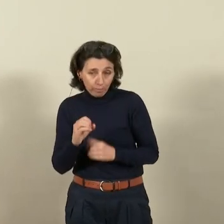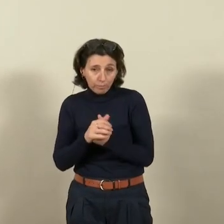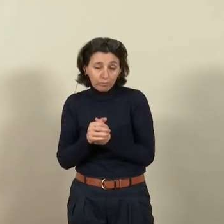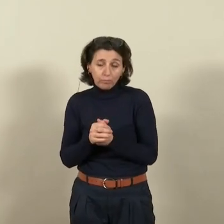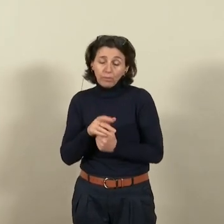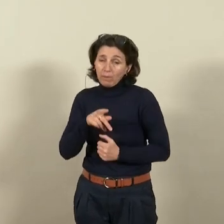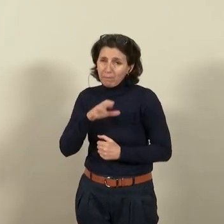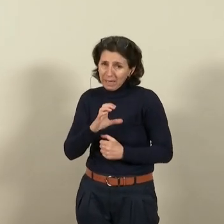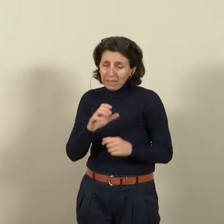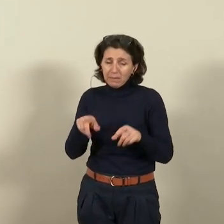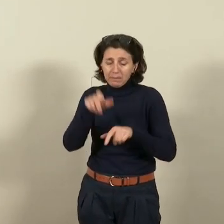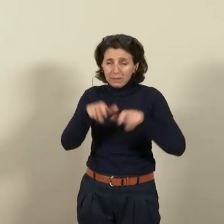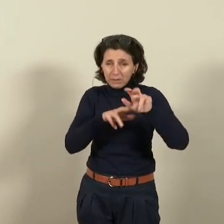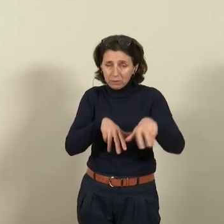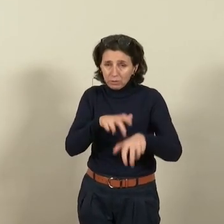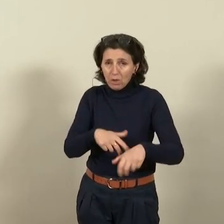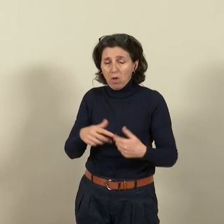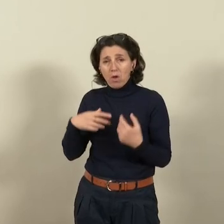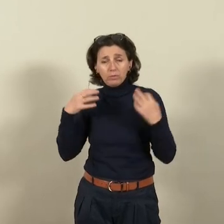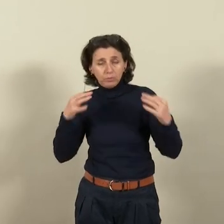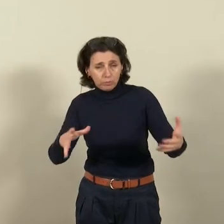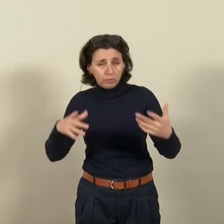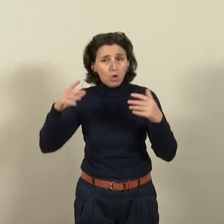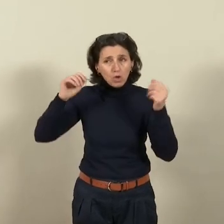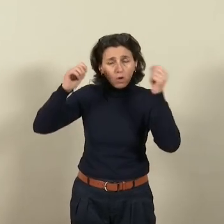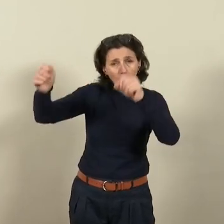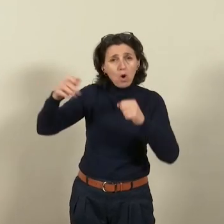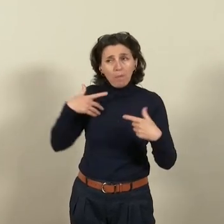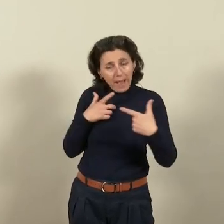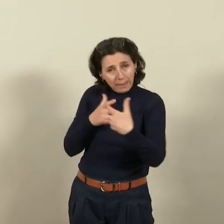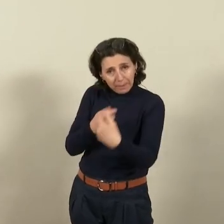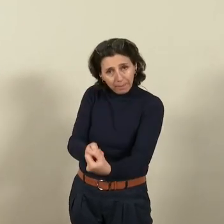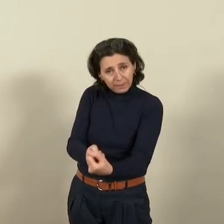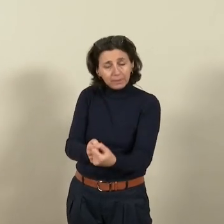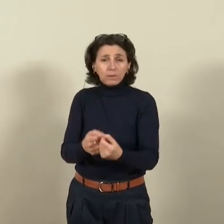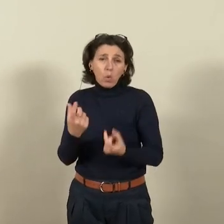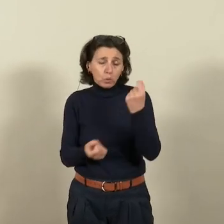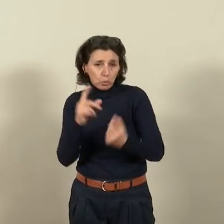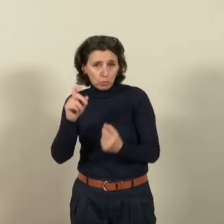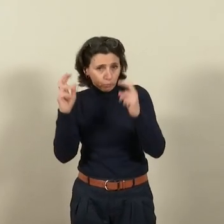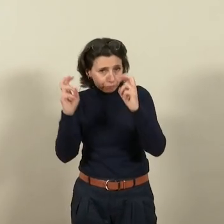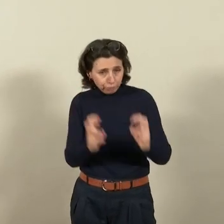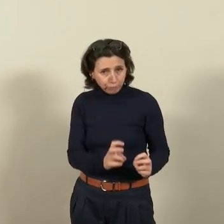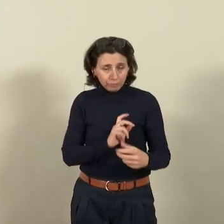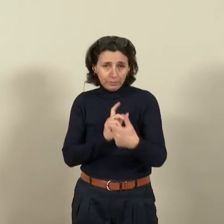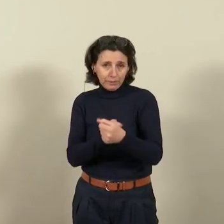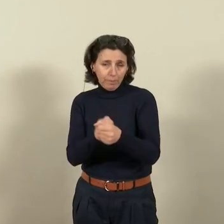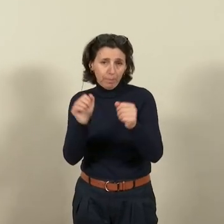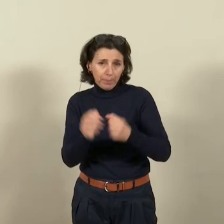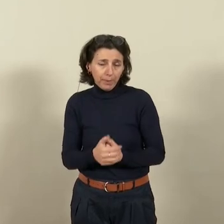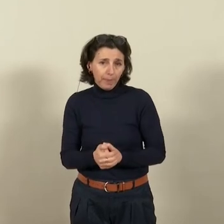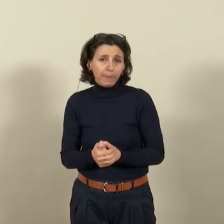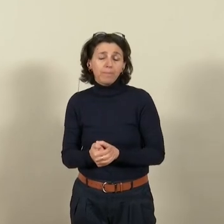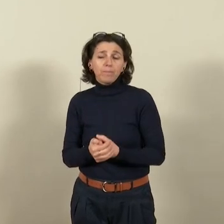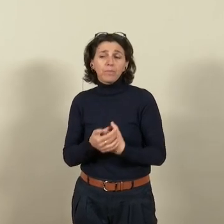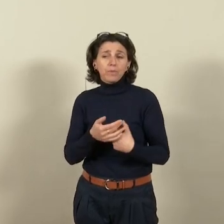à s'adapter au changement climatiqu et à la baisse des ressources en eau avec des modes de production économes et ne dépendant pas de la création de